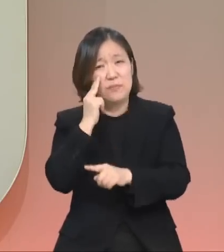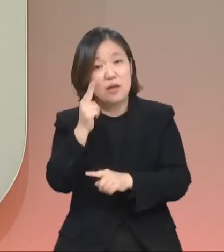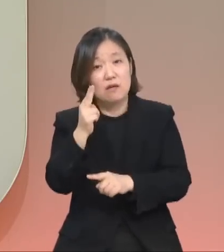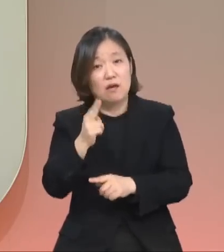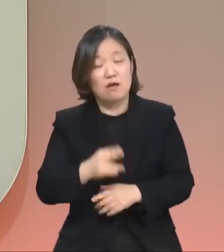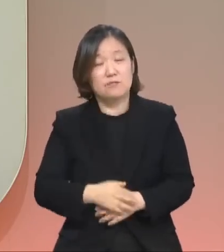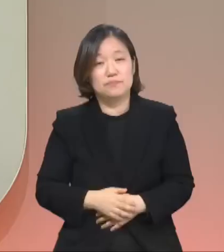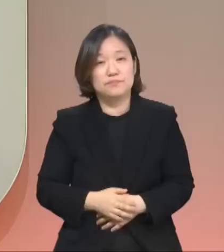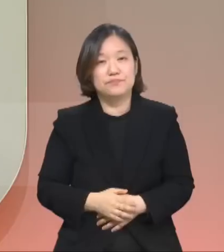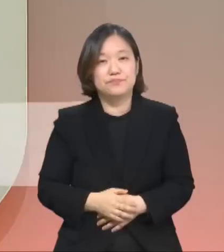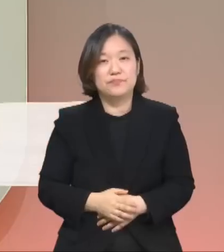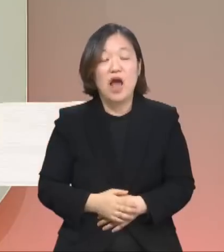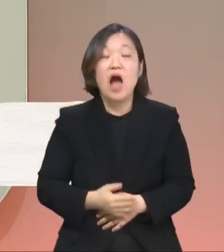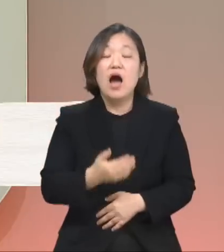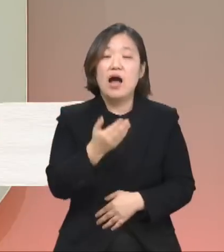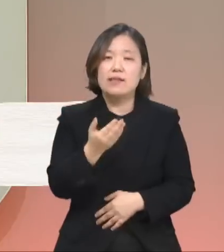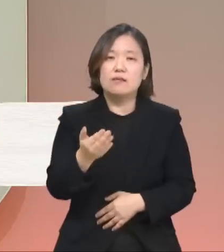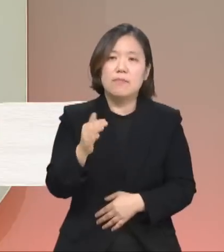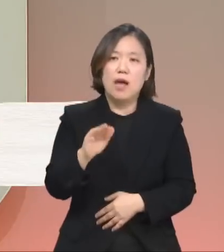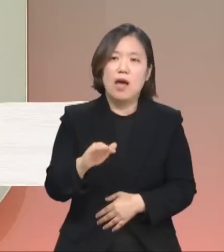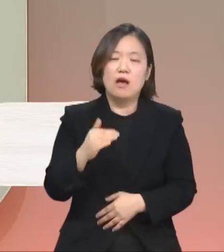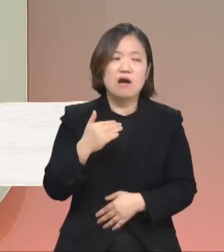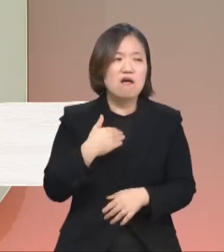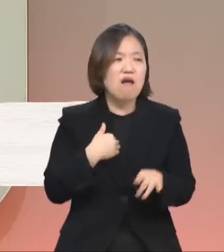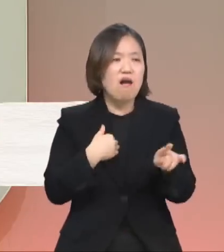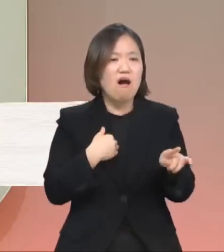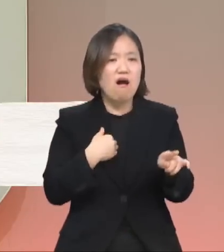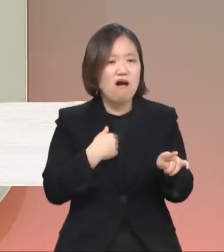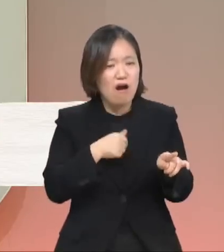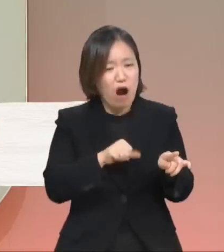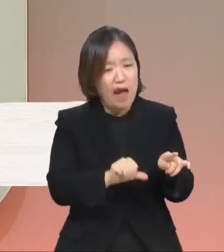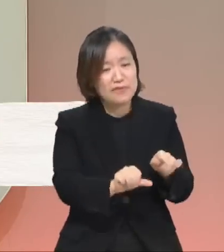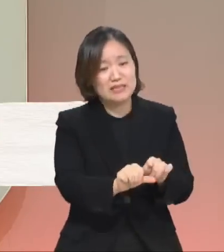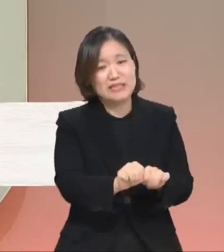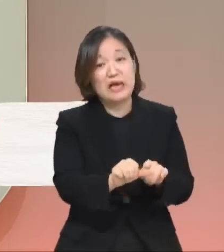그런데 그런 우리 아들이 지금은